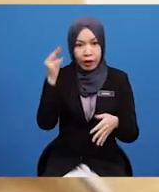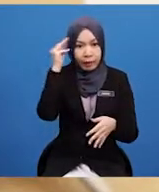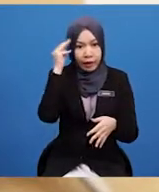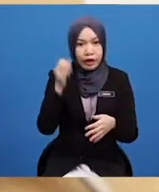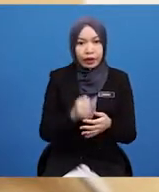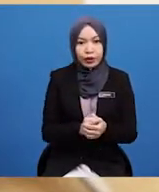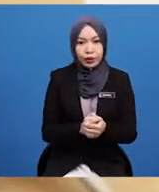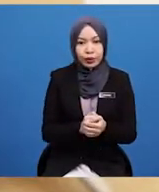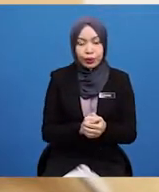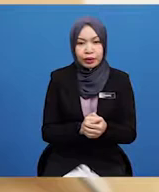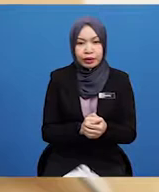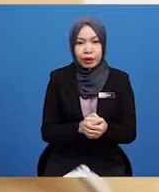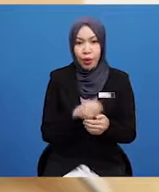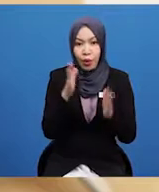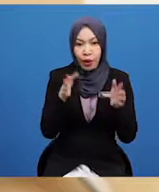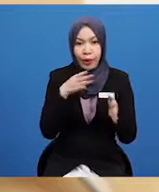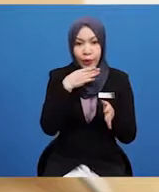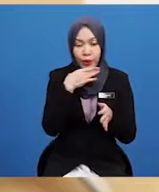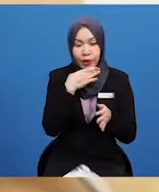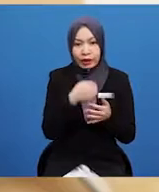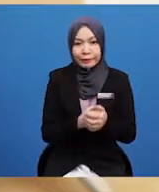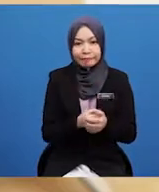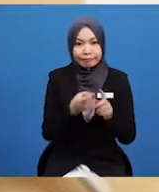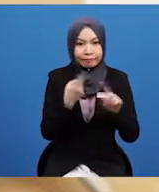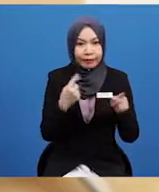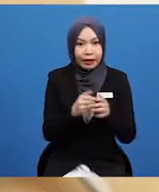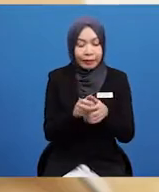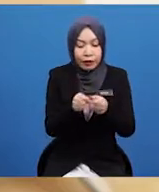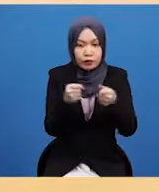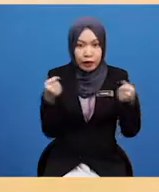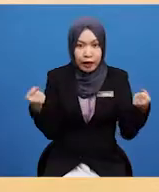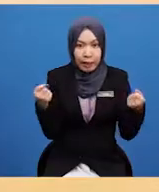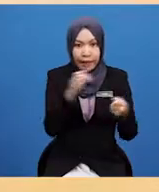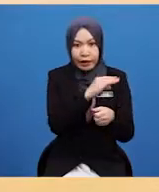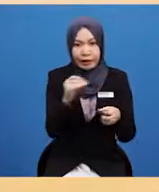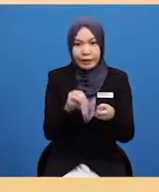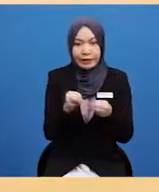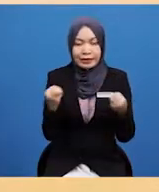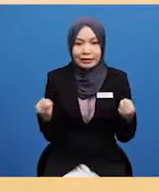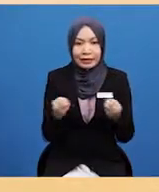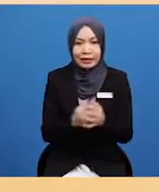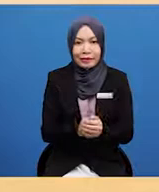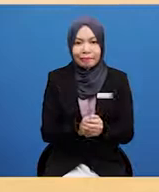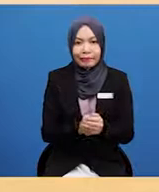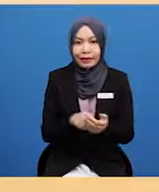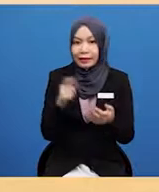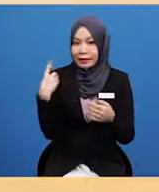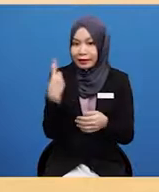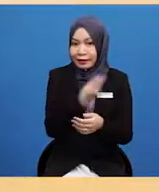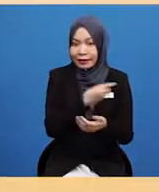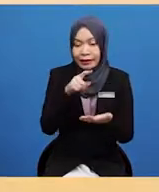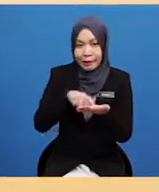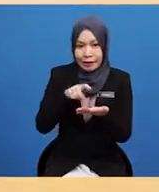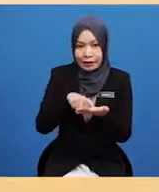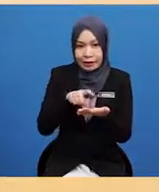dan majalah. Baiklah murid-murid, sekarang kita bincang pula kesedaran awal nasionalisme di